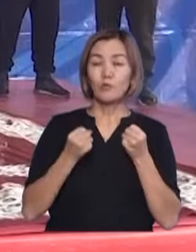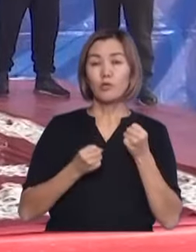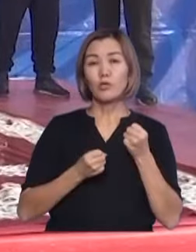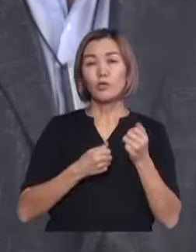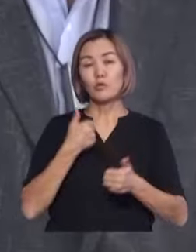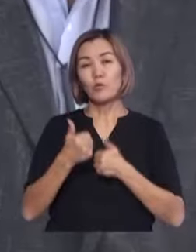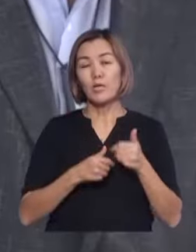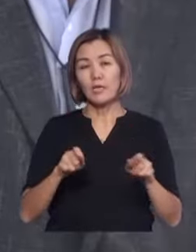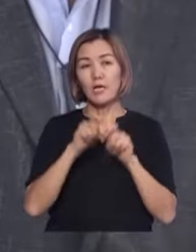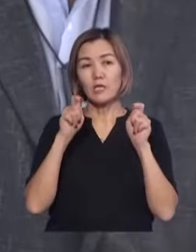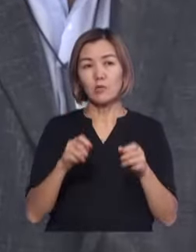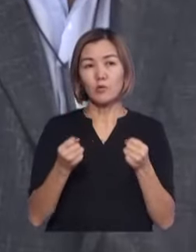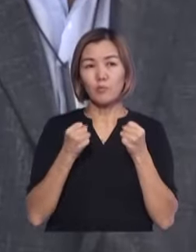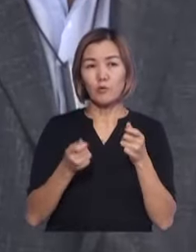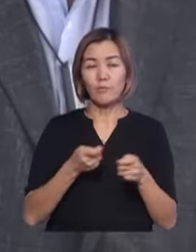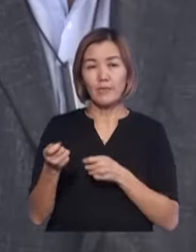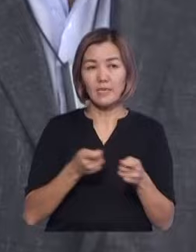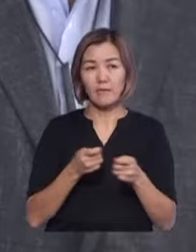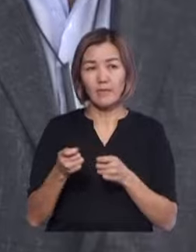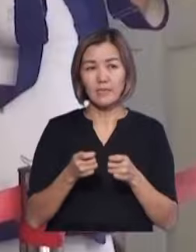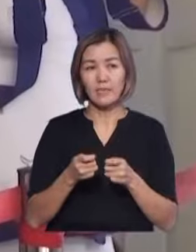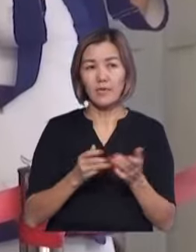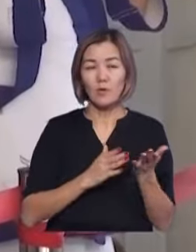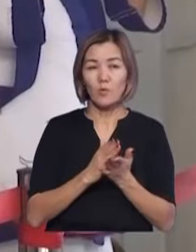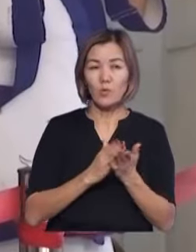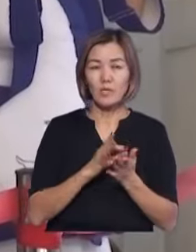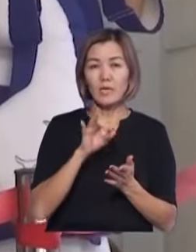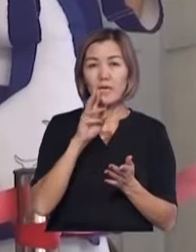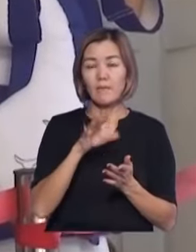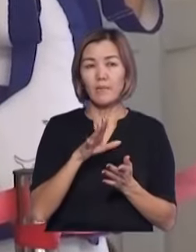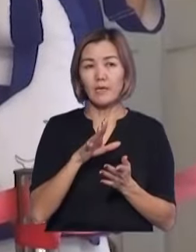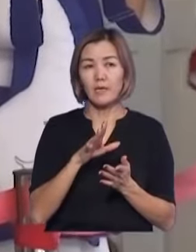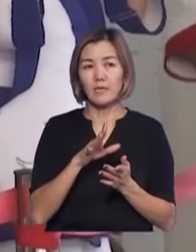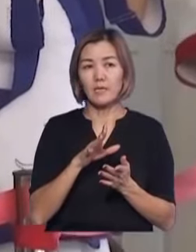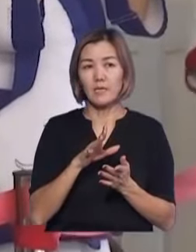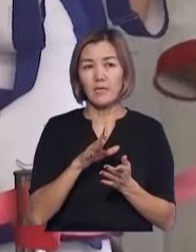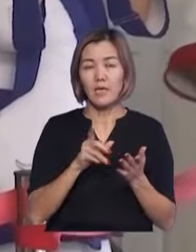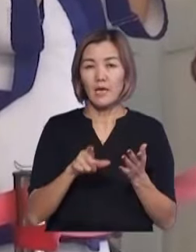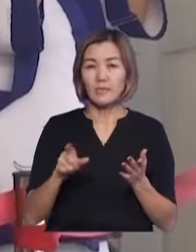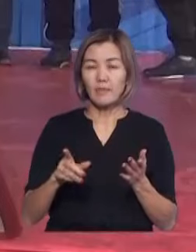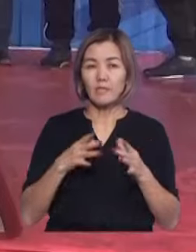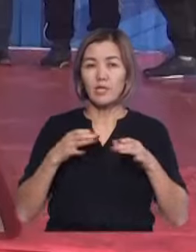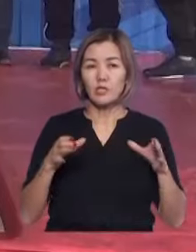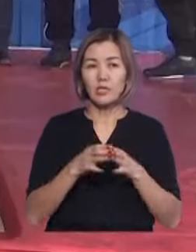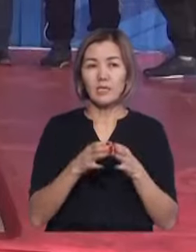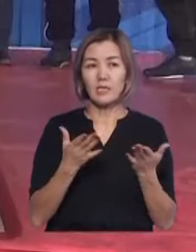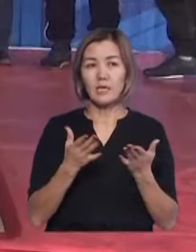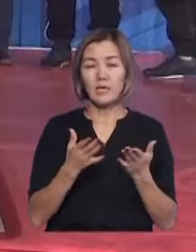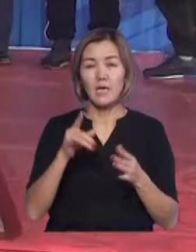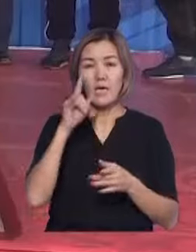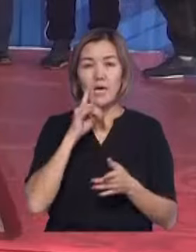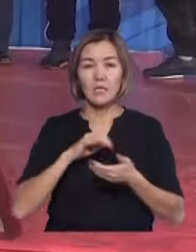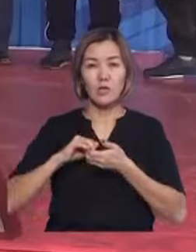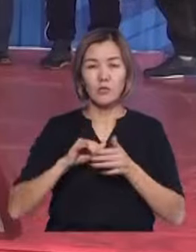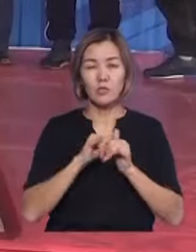ашылуына Алматы облыстық спорт басқармасының өкілдері, Райымбек ауданының әкімі және сол өңірдің азаматтары жиылды. Жиын барысында қазақ